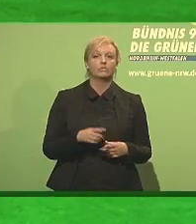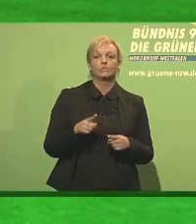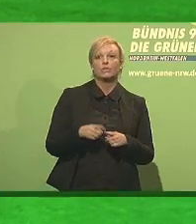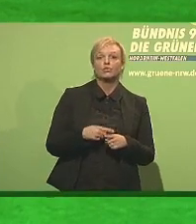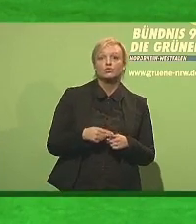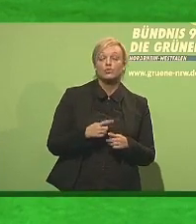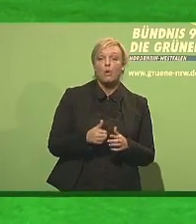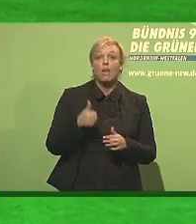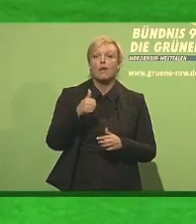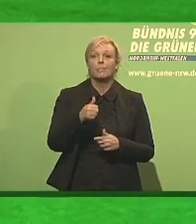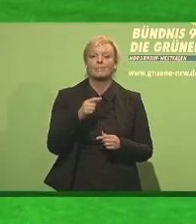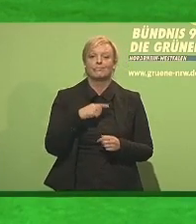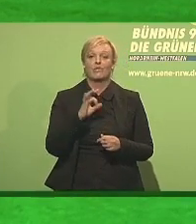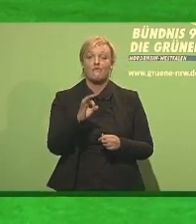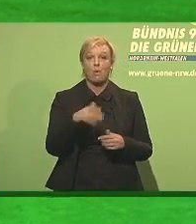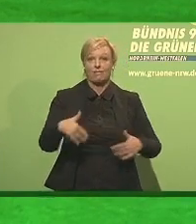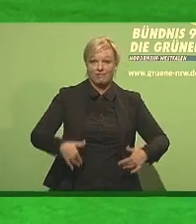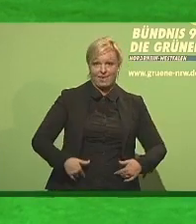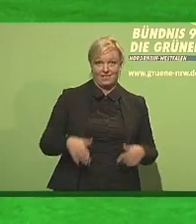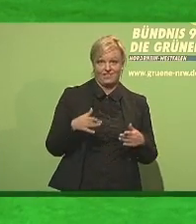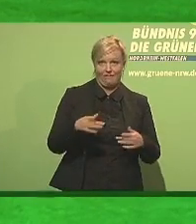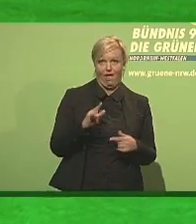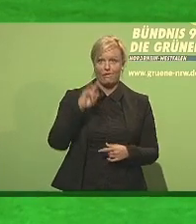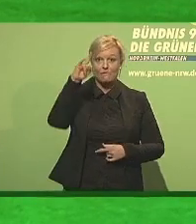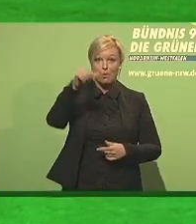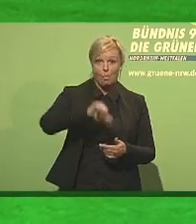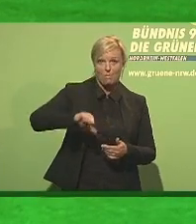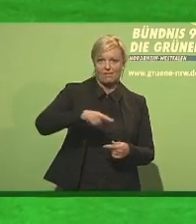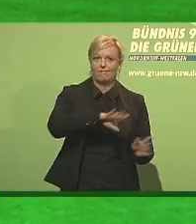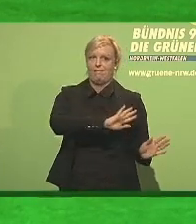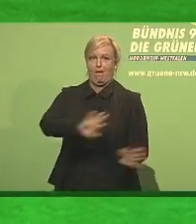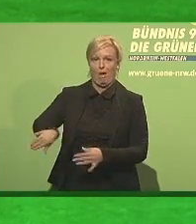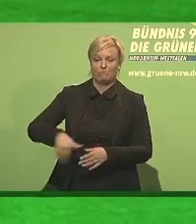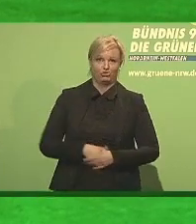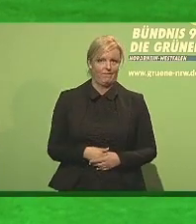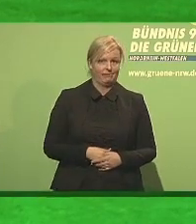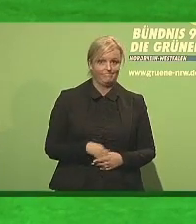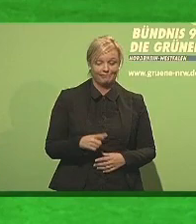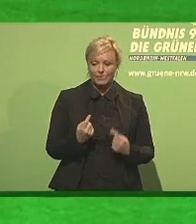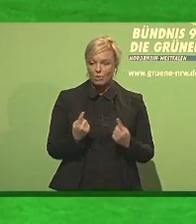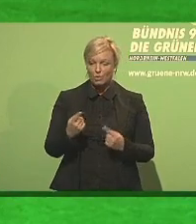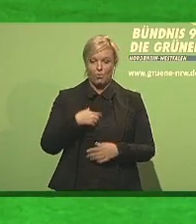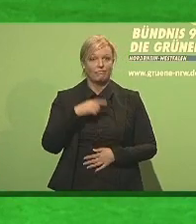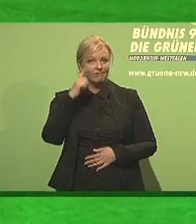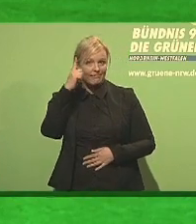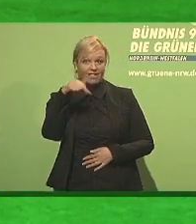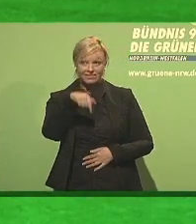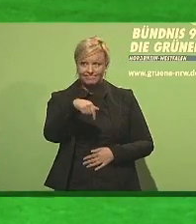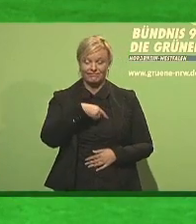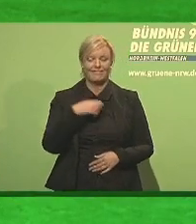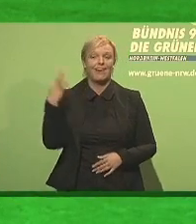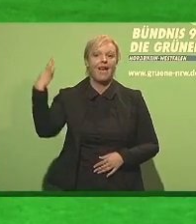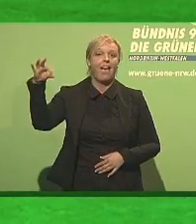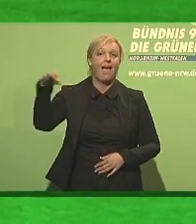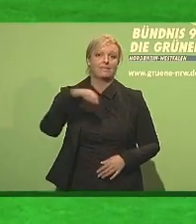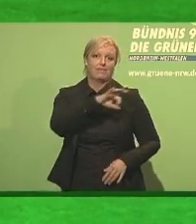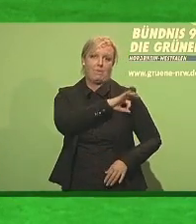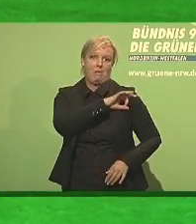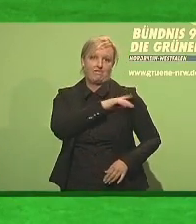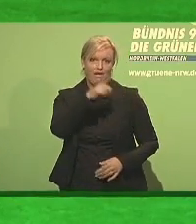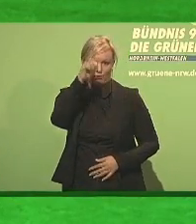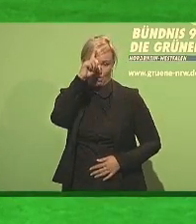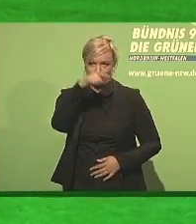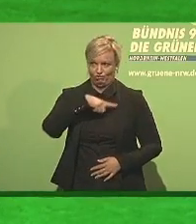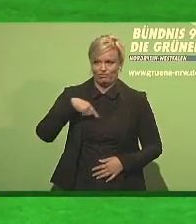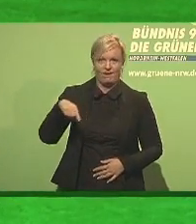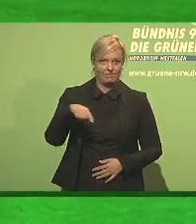für Dienstwagen oder für Flugbenzin. Denn, liebe Grüne, ich bin überzeugt, wir Grünen sind die einzige Partei in Deutschland, die verstanden hat, dass